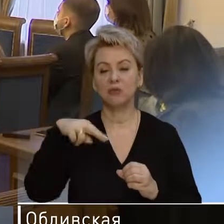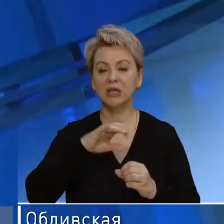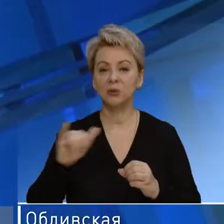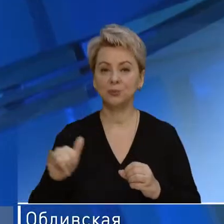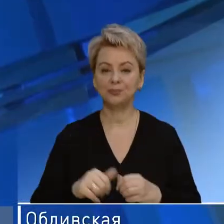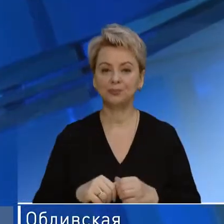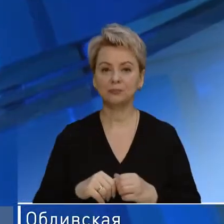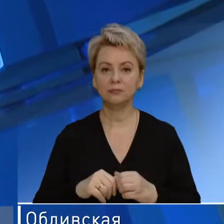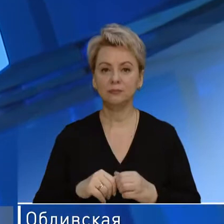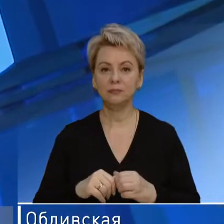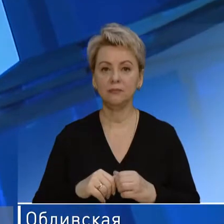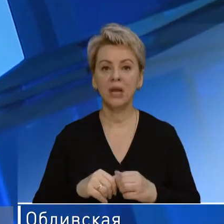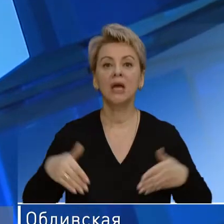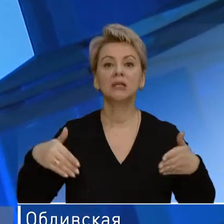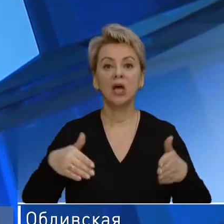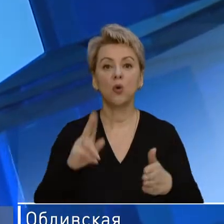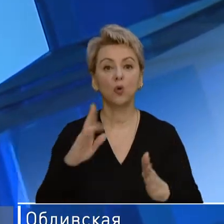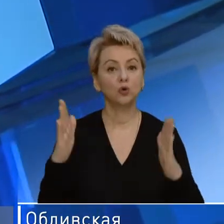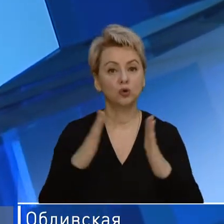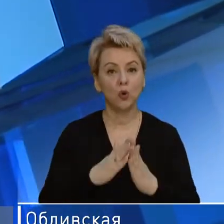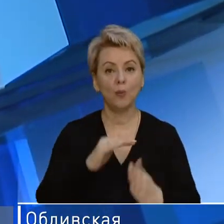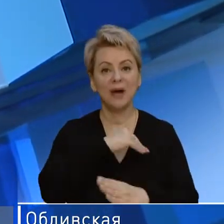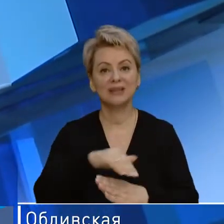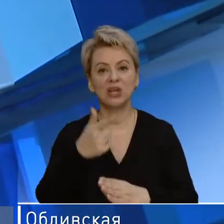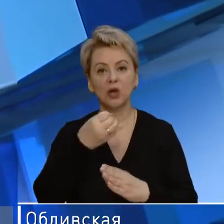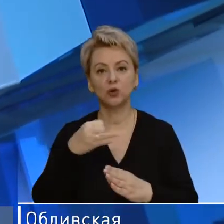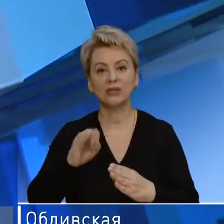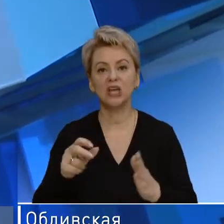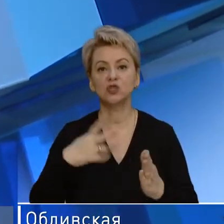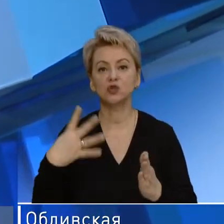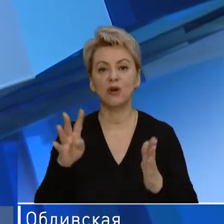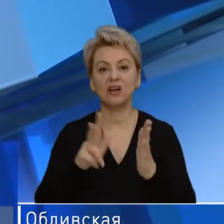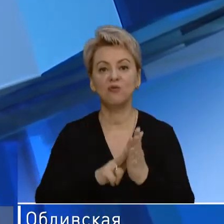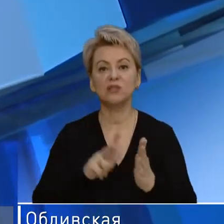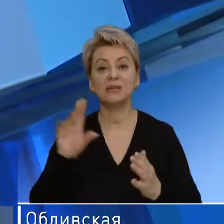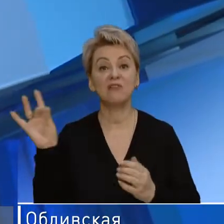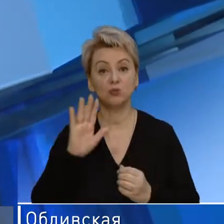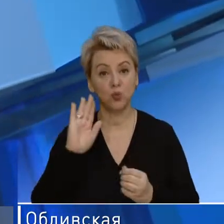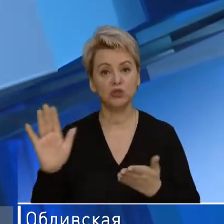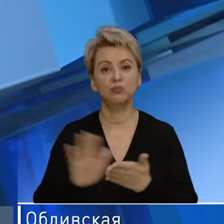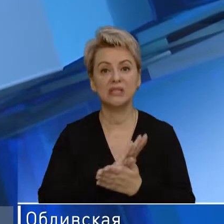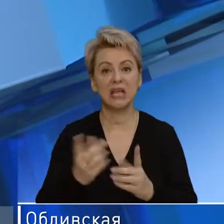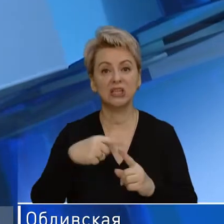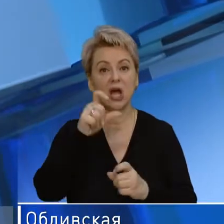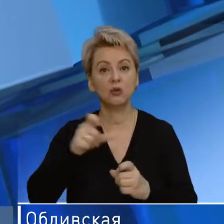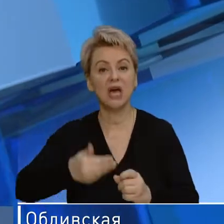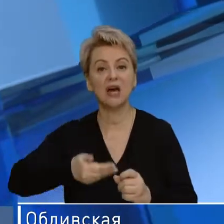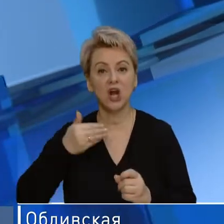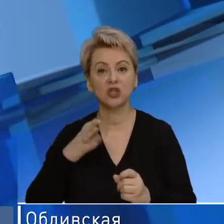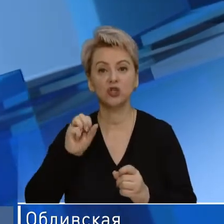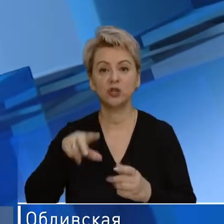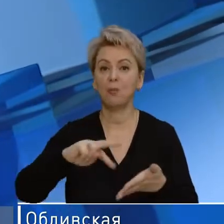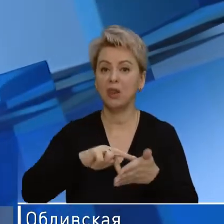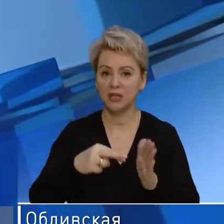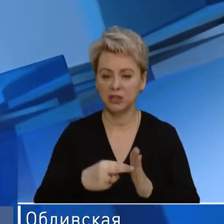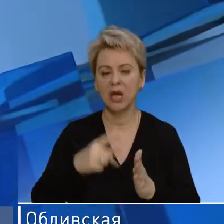Ростов-на-Дону. Дорога к дому на тракторной 48 в Донской столице станет бесплатной для жильцов раньше, чем